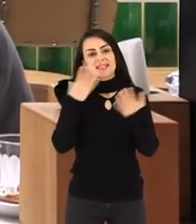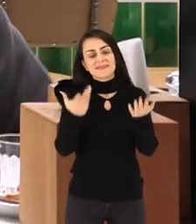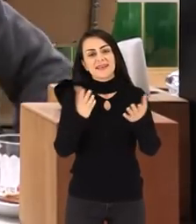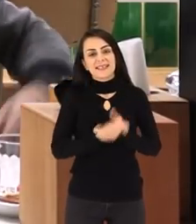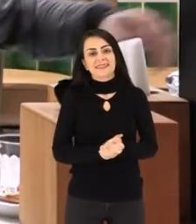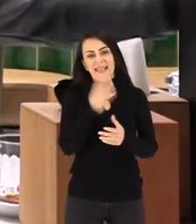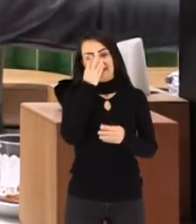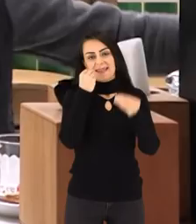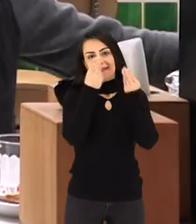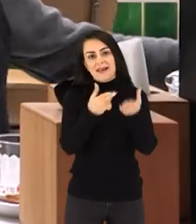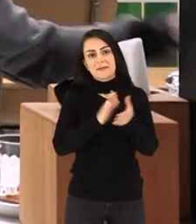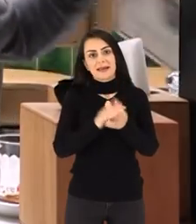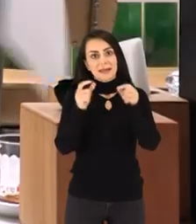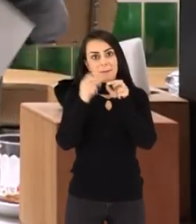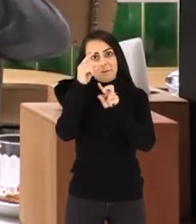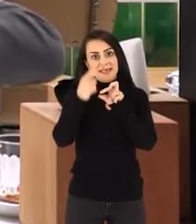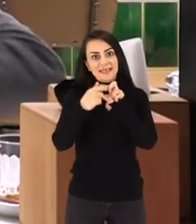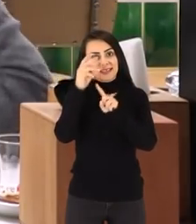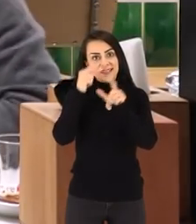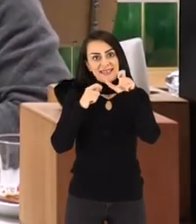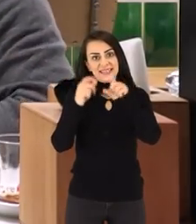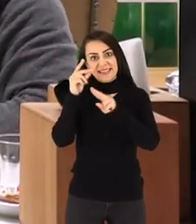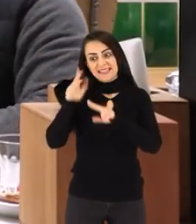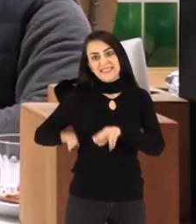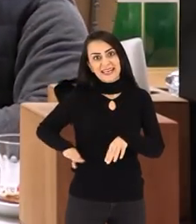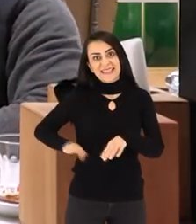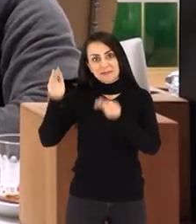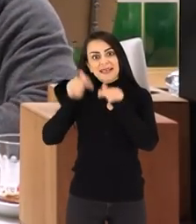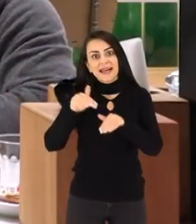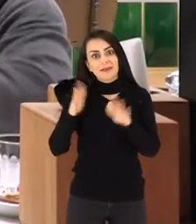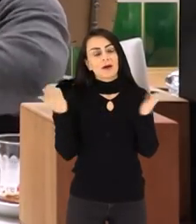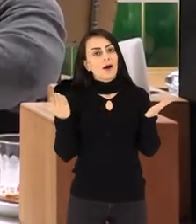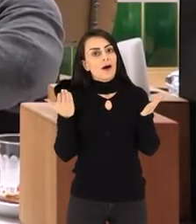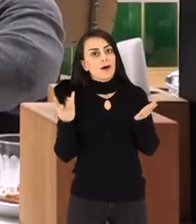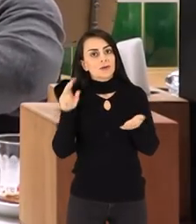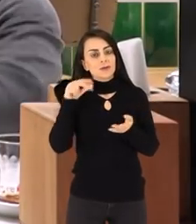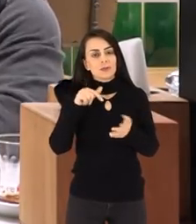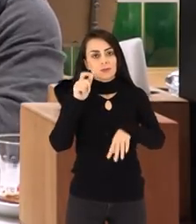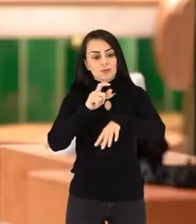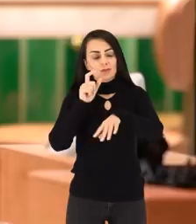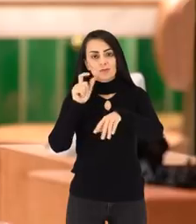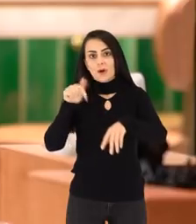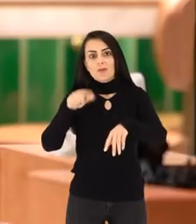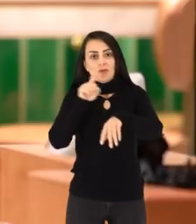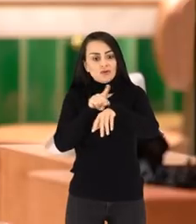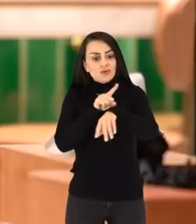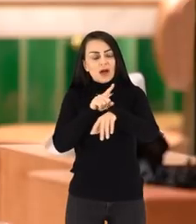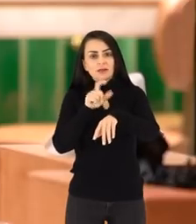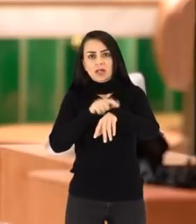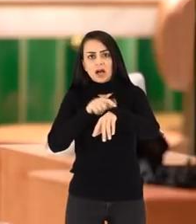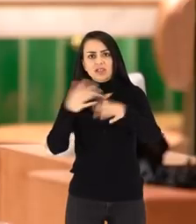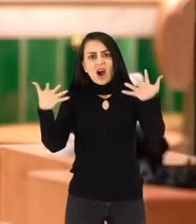bir armağan. Biriciği getirmiş. Gelen biriciği getirmiş. Çocuk kaldırmışlar değil mi bu saatte? Bu saatte uyandırmış. Saat bu arada